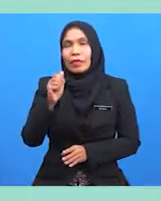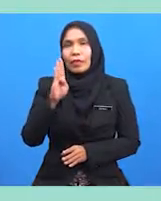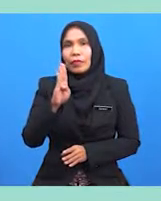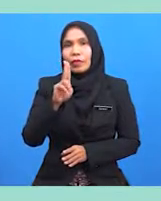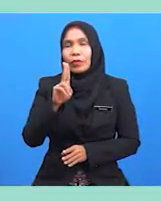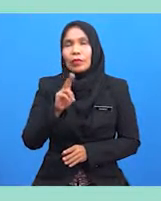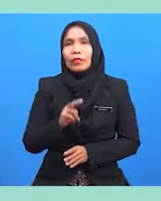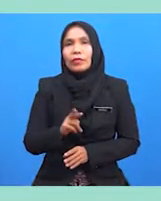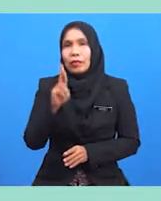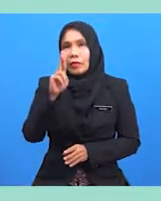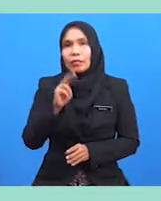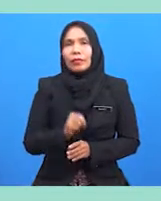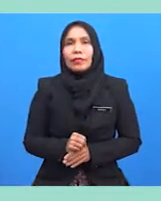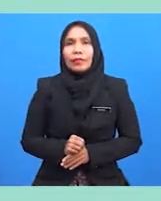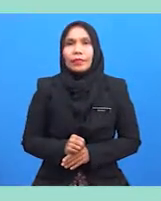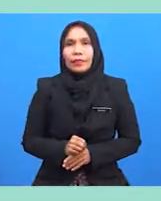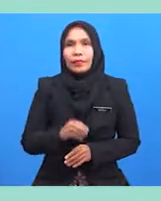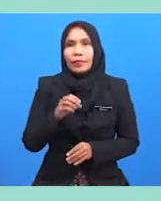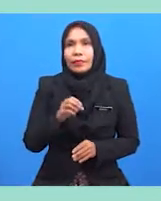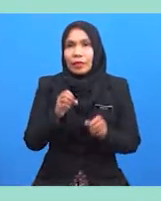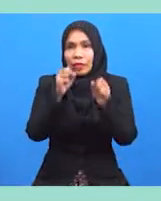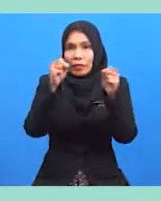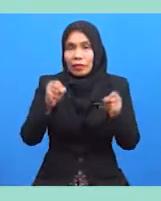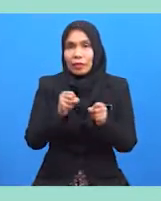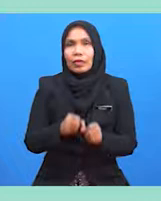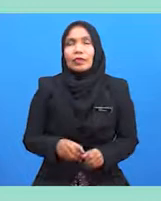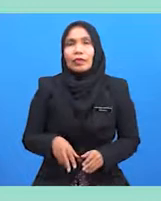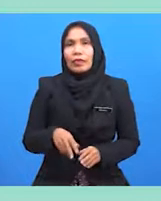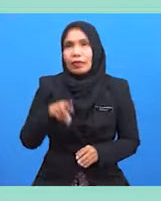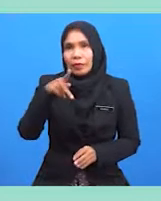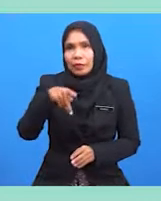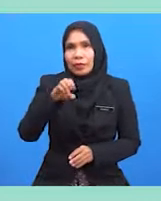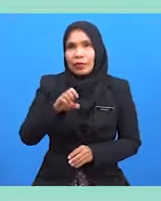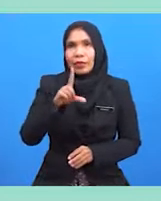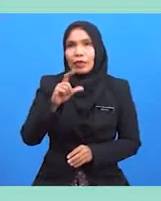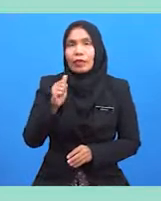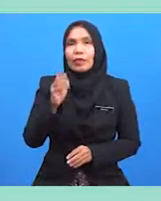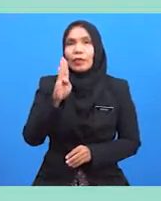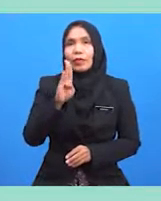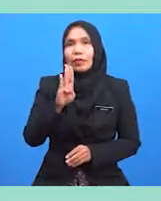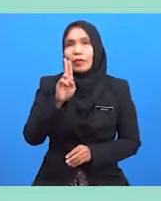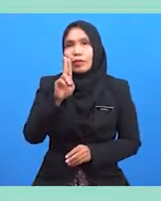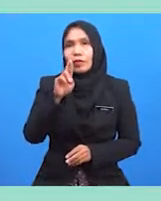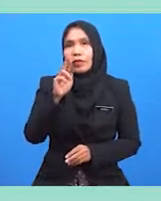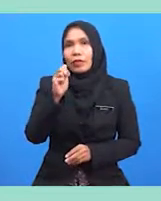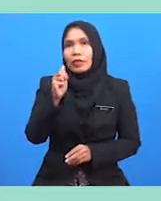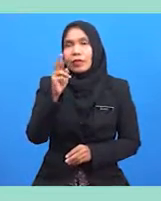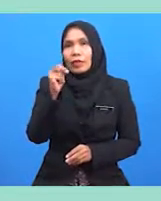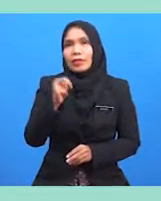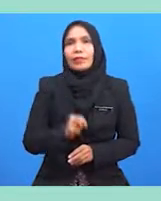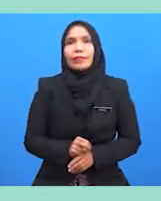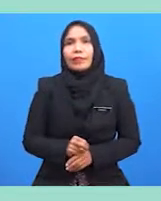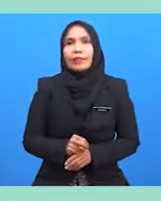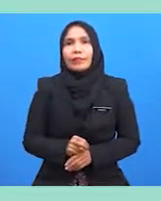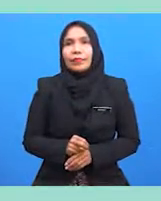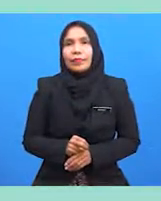pelaburan ditawarkan kepada institusi kewangan Islam kerana pemegang aset akan dibayar dividen tanpa riba.